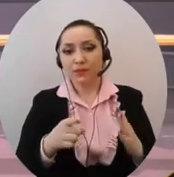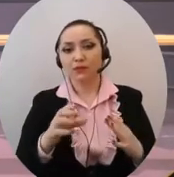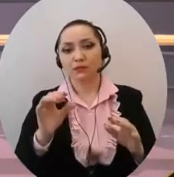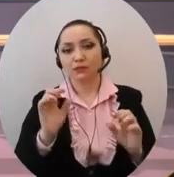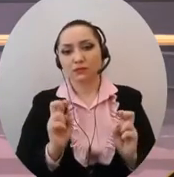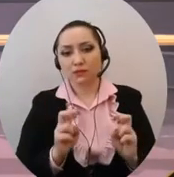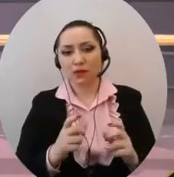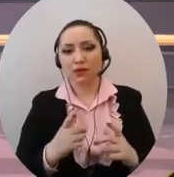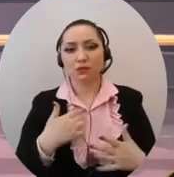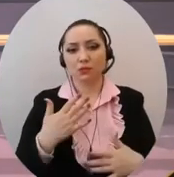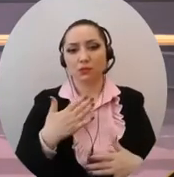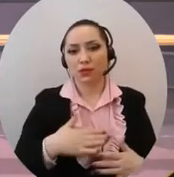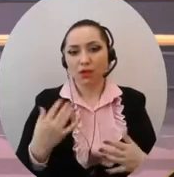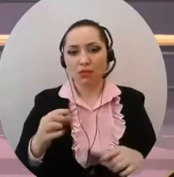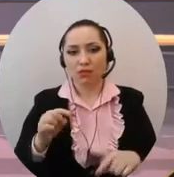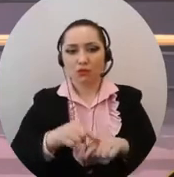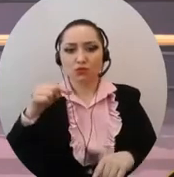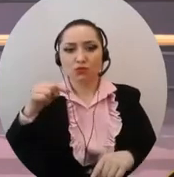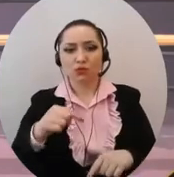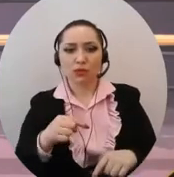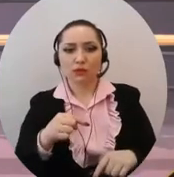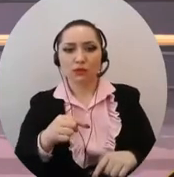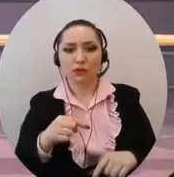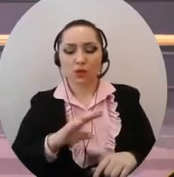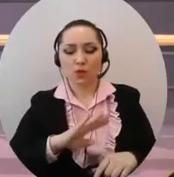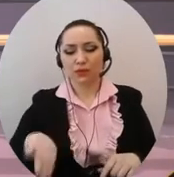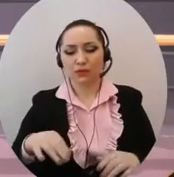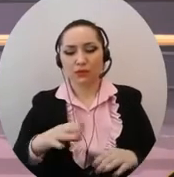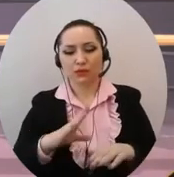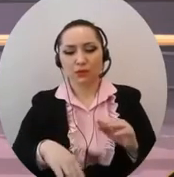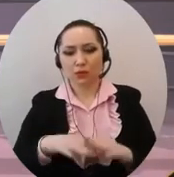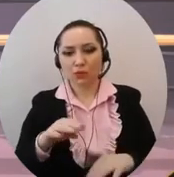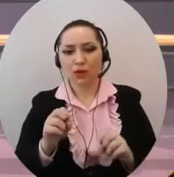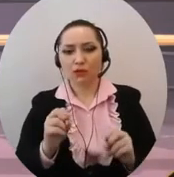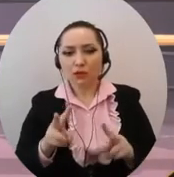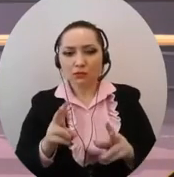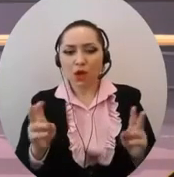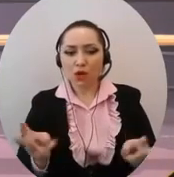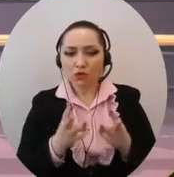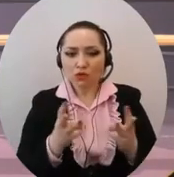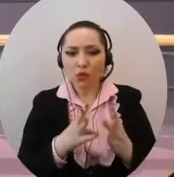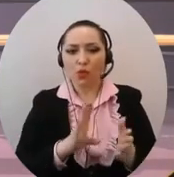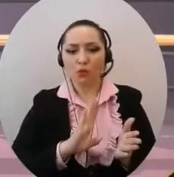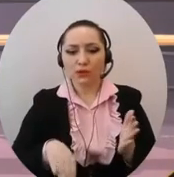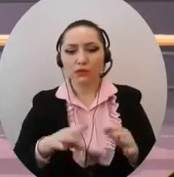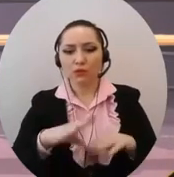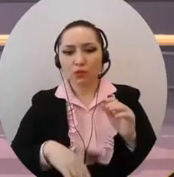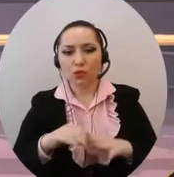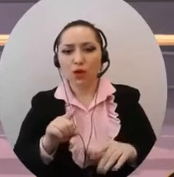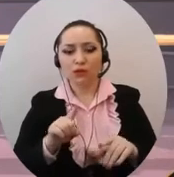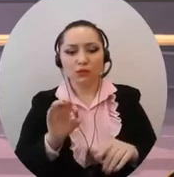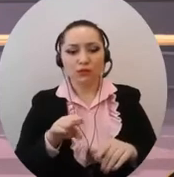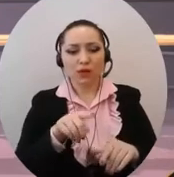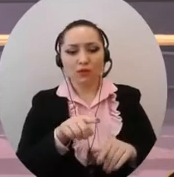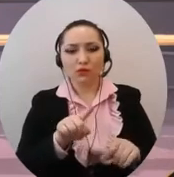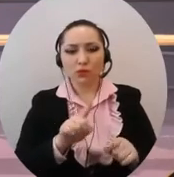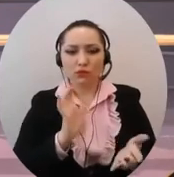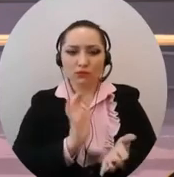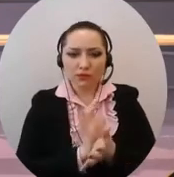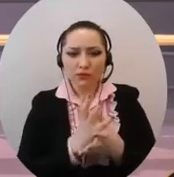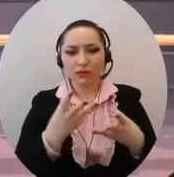приятные ощущения, это убери руку от опасности от ожога, убери руку там, от того, что может тебе надавить и раздавить. То